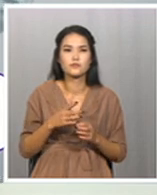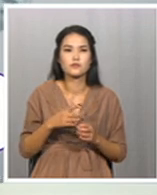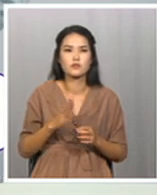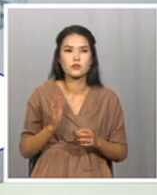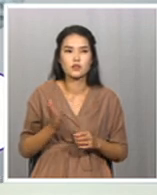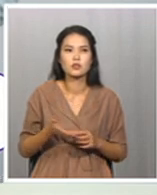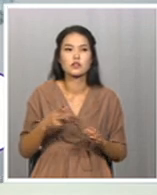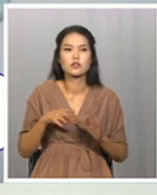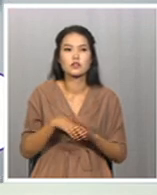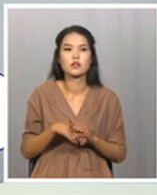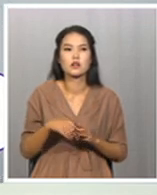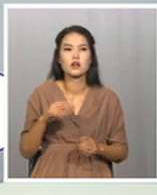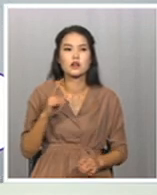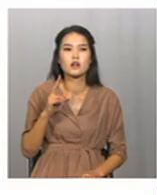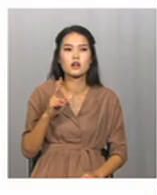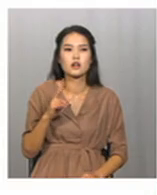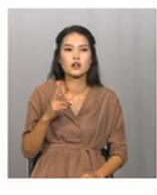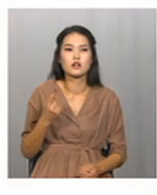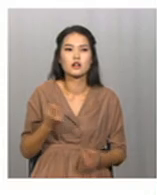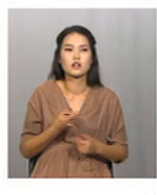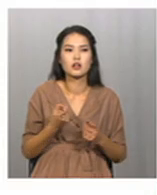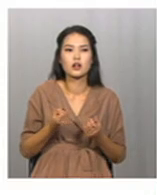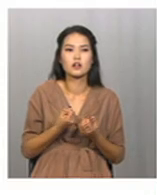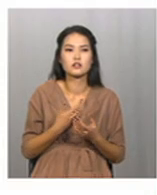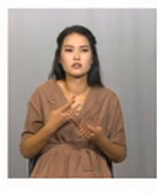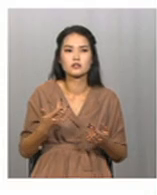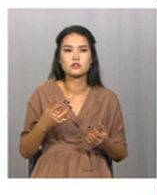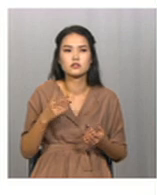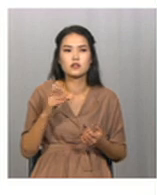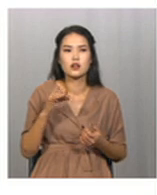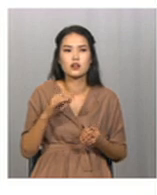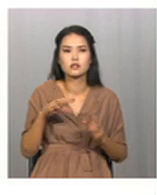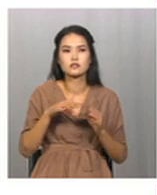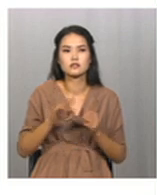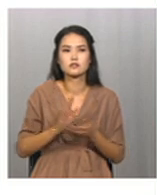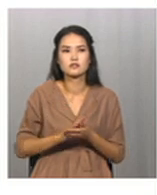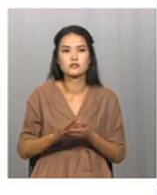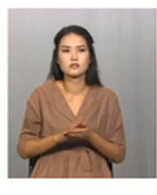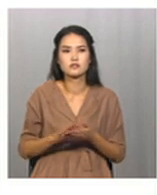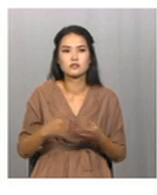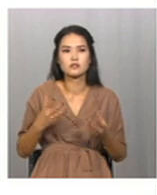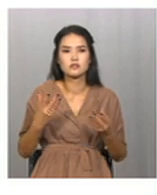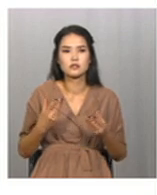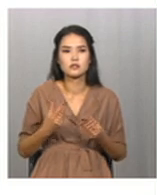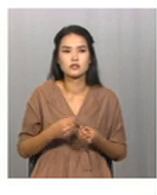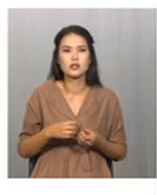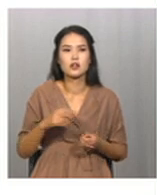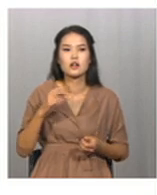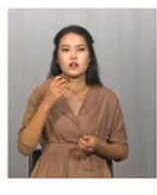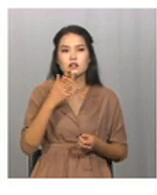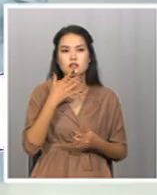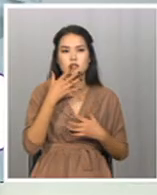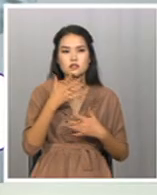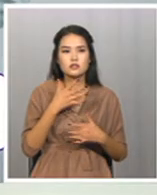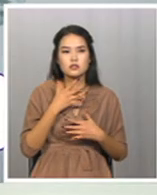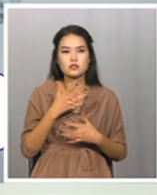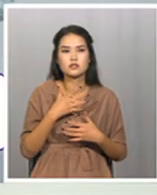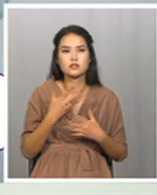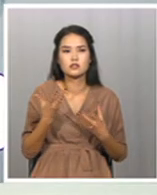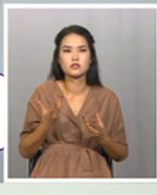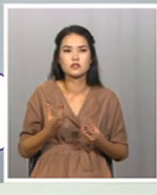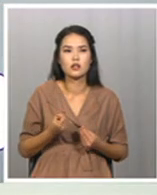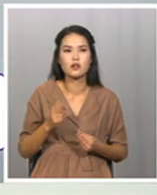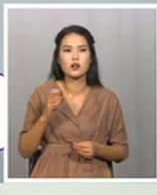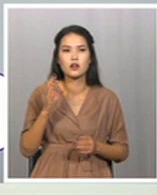жүр және әртүрлі кәріз құбырларын тазарту кезінде осы натрий гидроксидін қолданады.